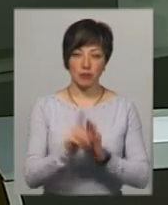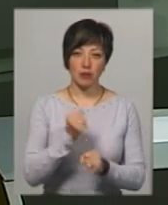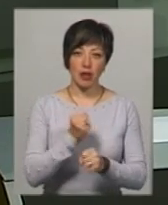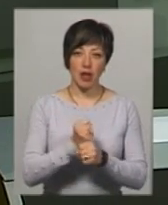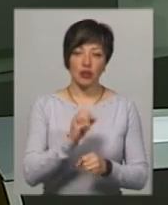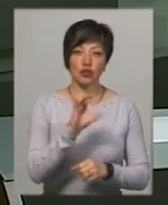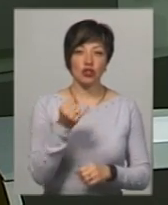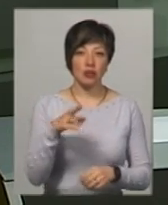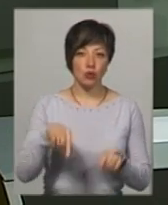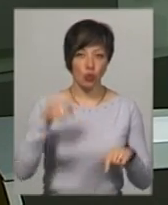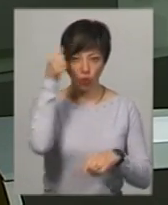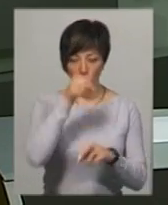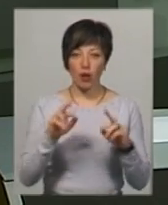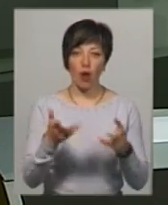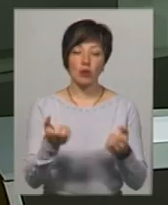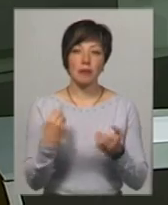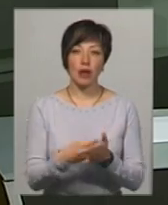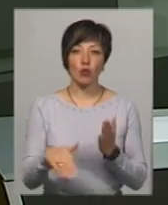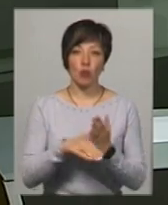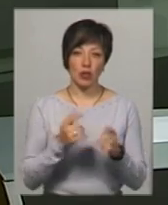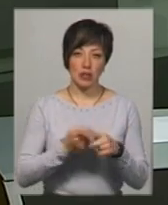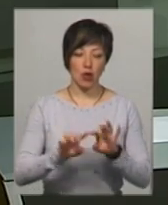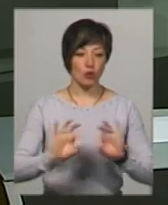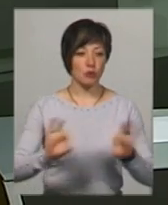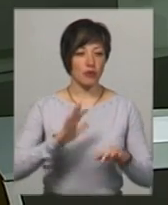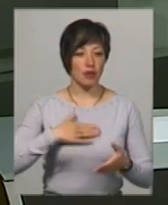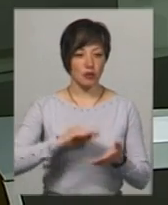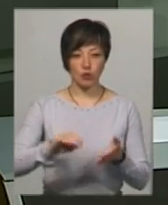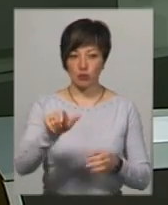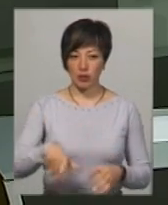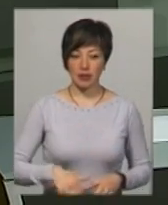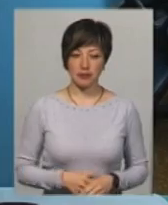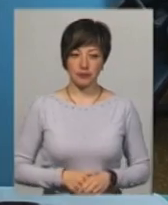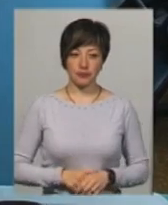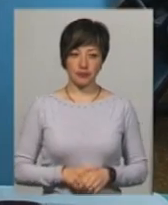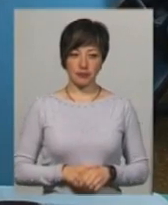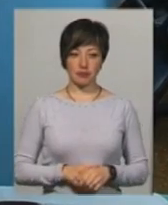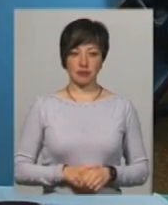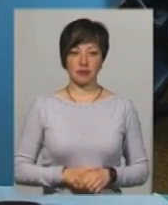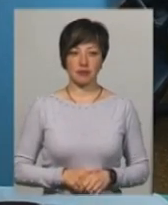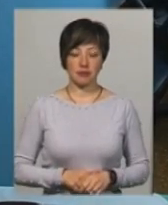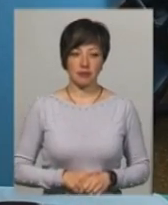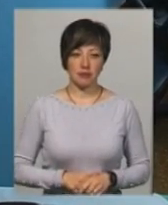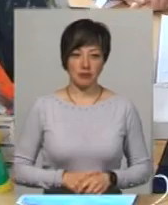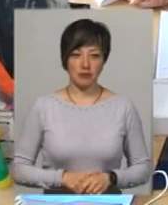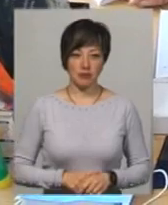Хмельницькому. Як отримати матеріальну допомогу на це, розповість Тетяна Ворожцова. Який сьогодні?